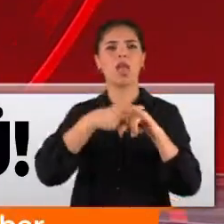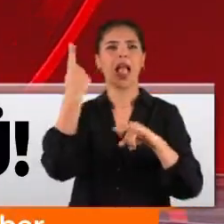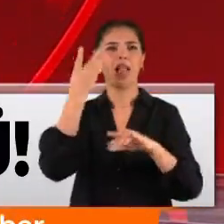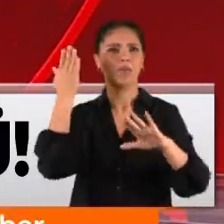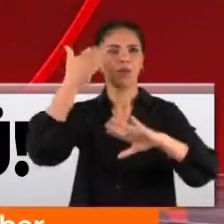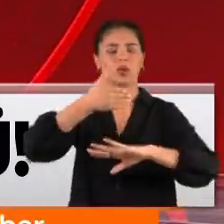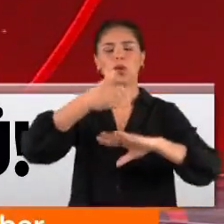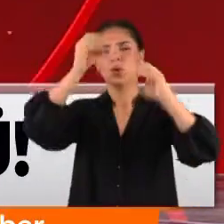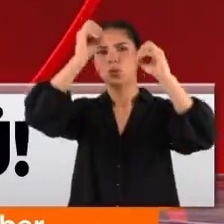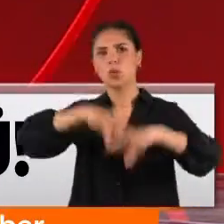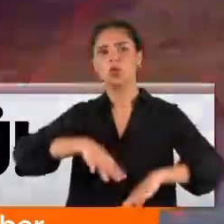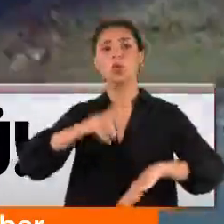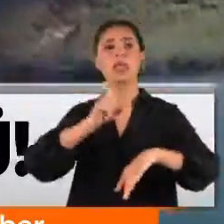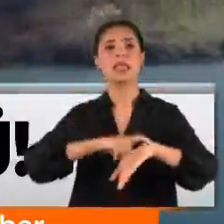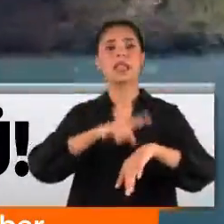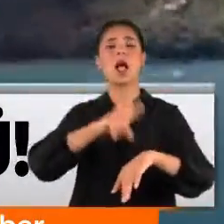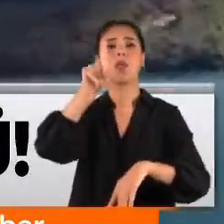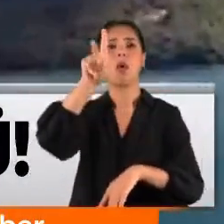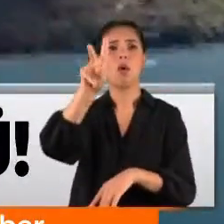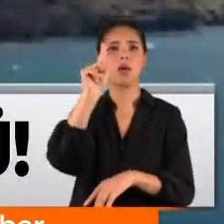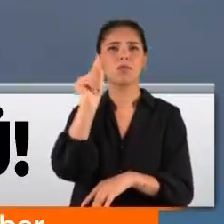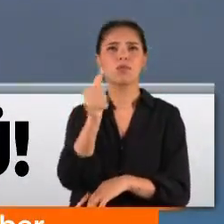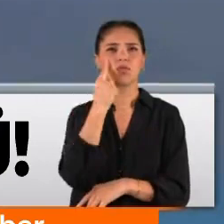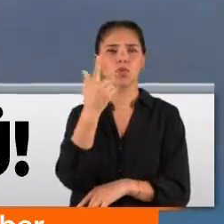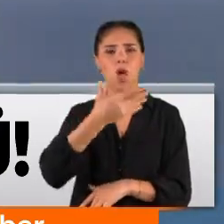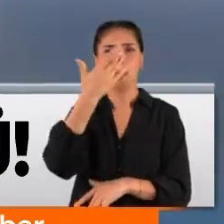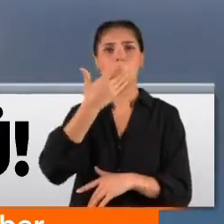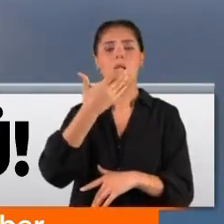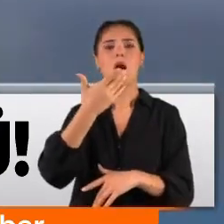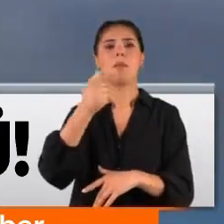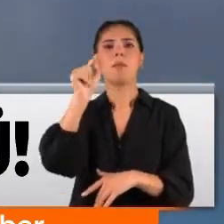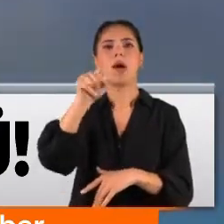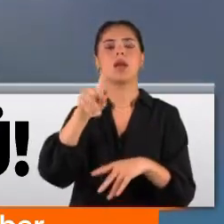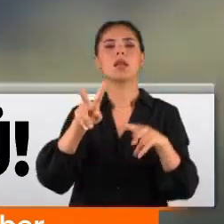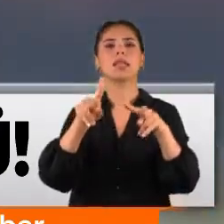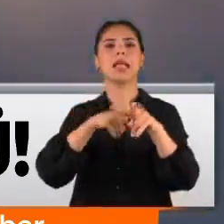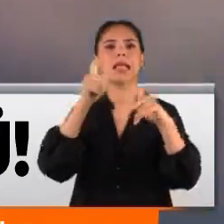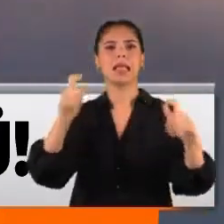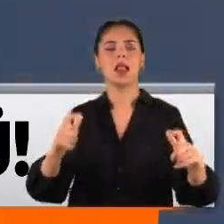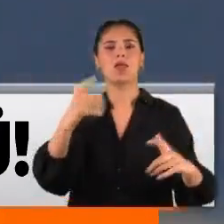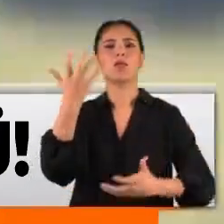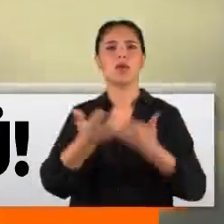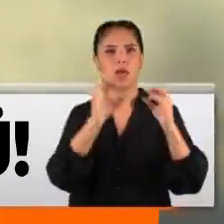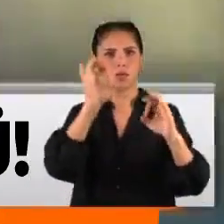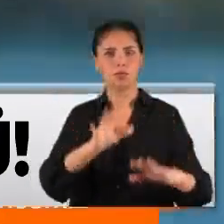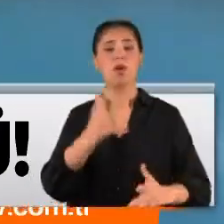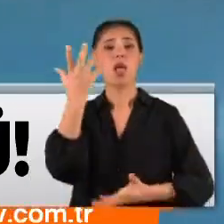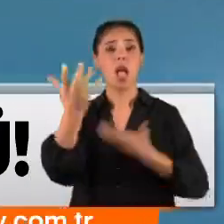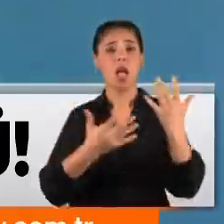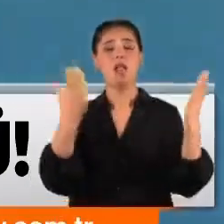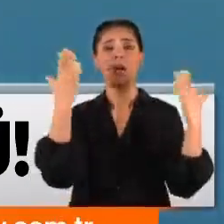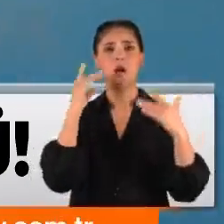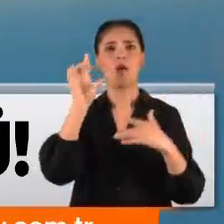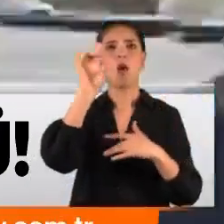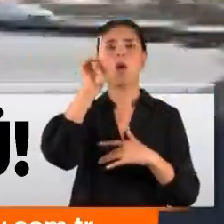helikopter düştü. Saat 12.30 civarında Marmaris Yalancı Boğaz'da başladı yangın. Alevleri havadan 14